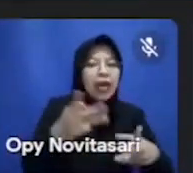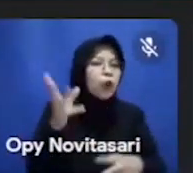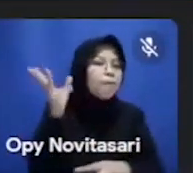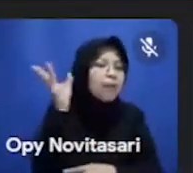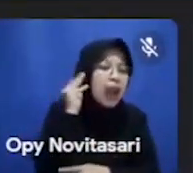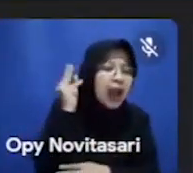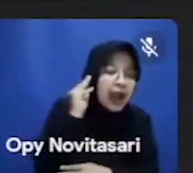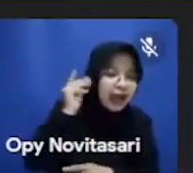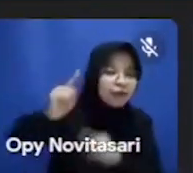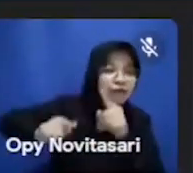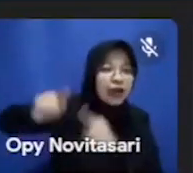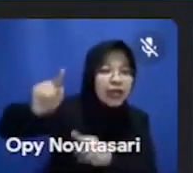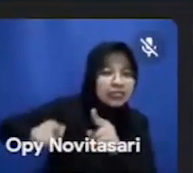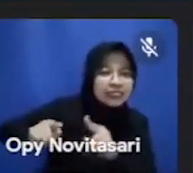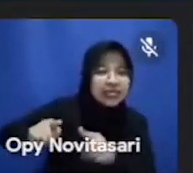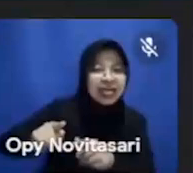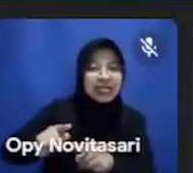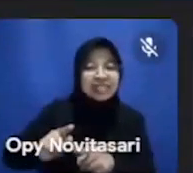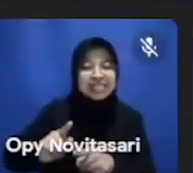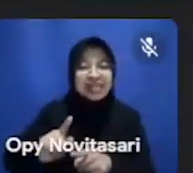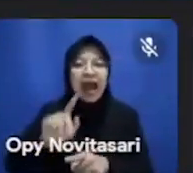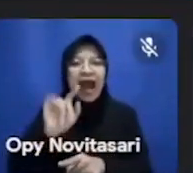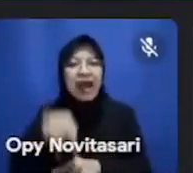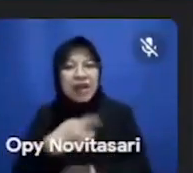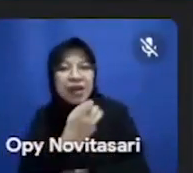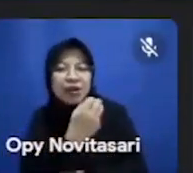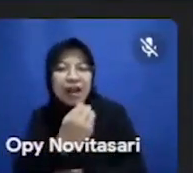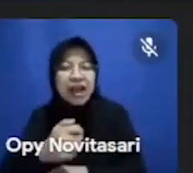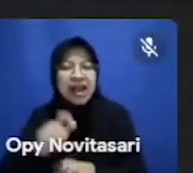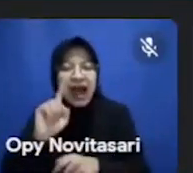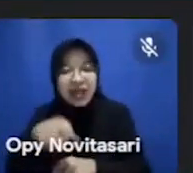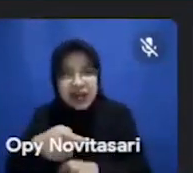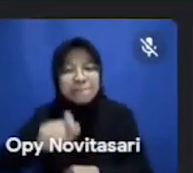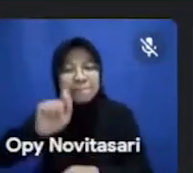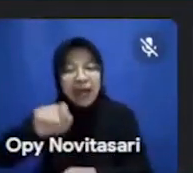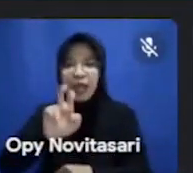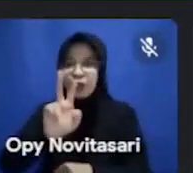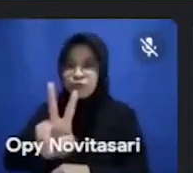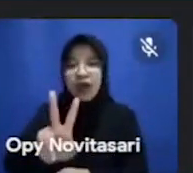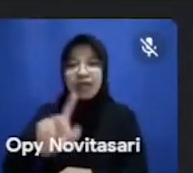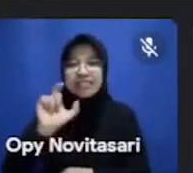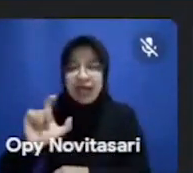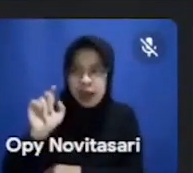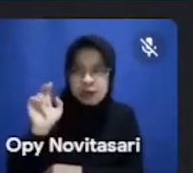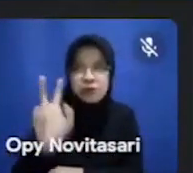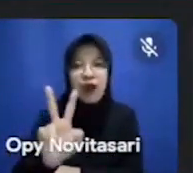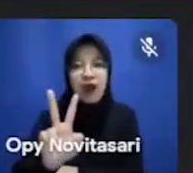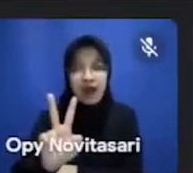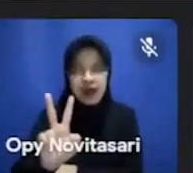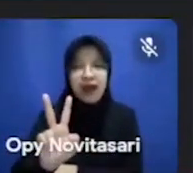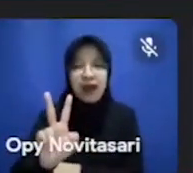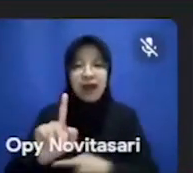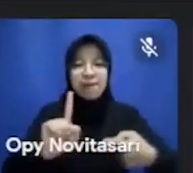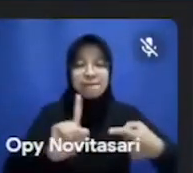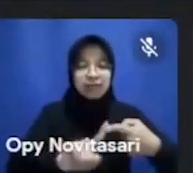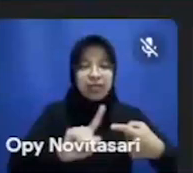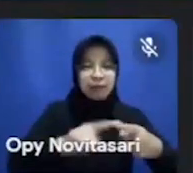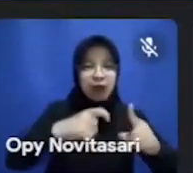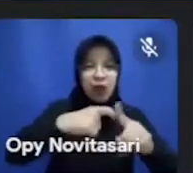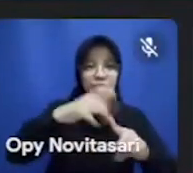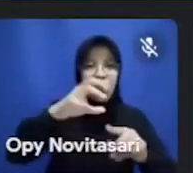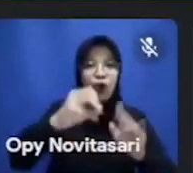e butuh dua sisi jadi ee jadi komposer itu